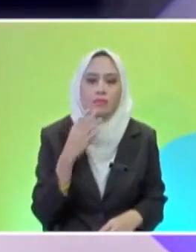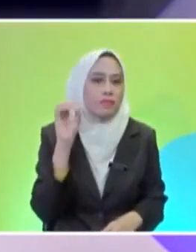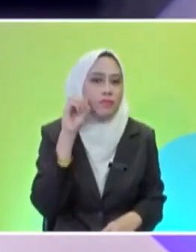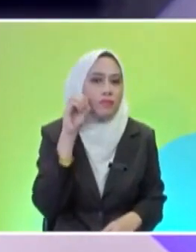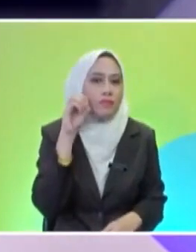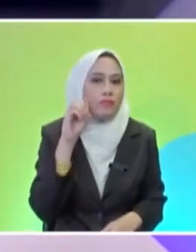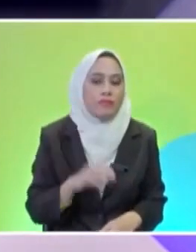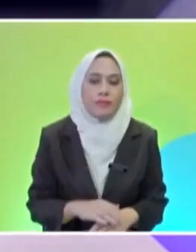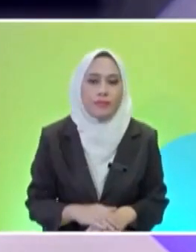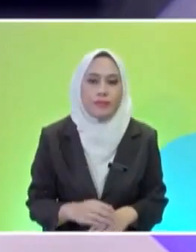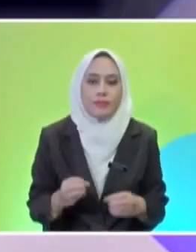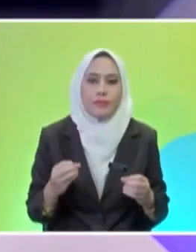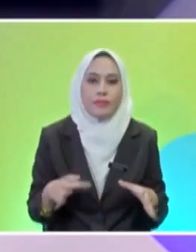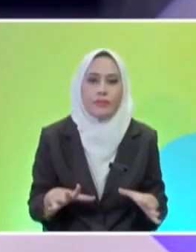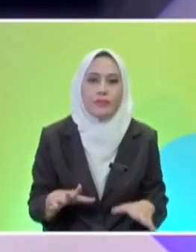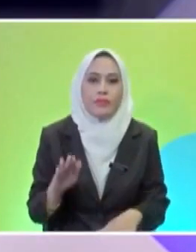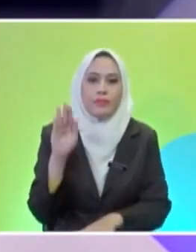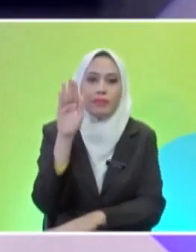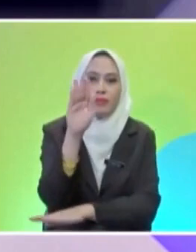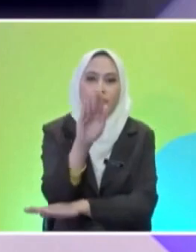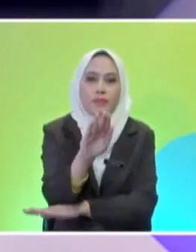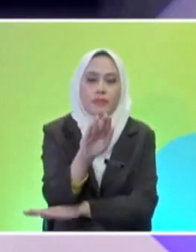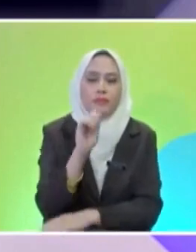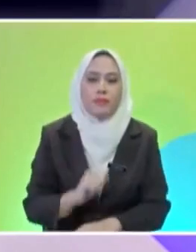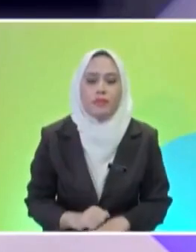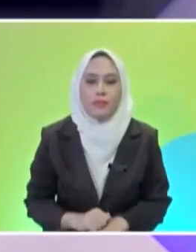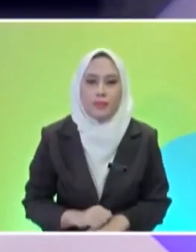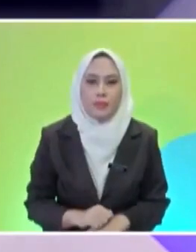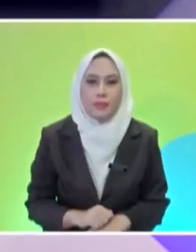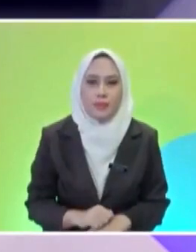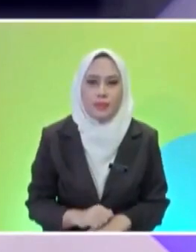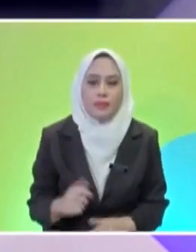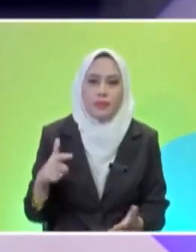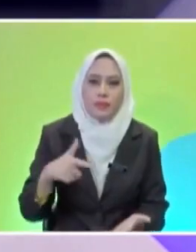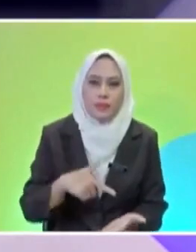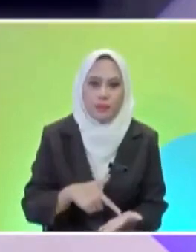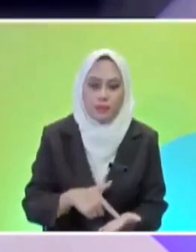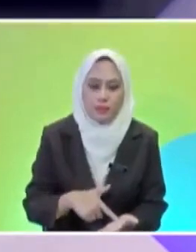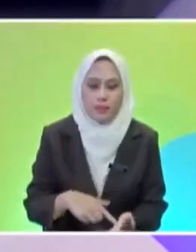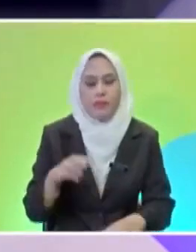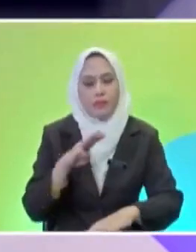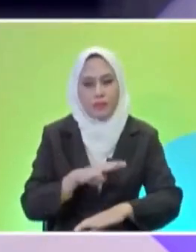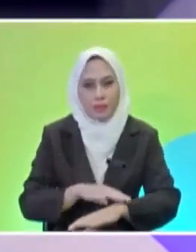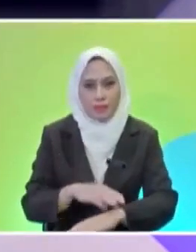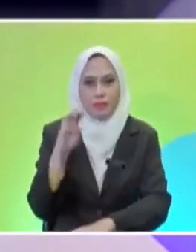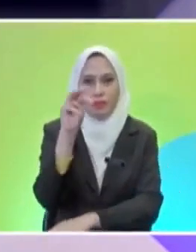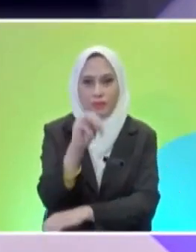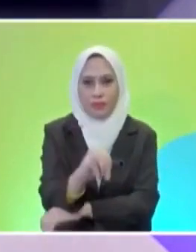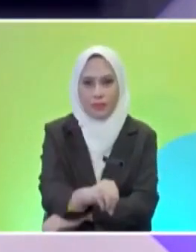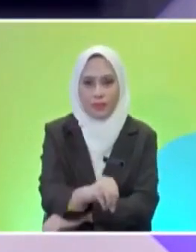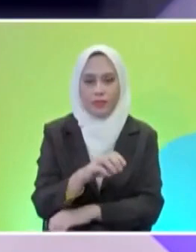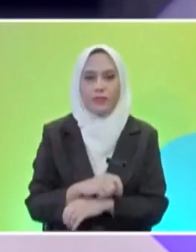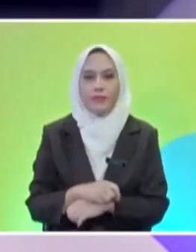ni dah senja, dah petang. Ni waktu petang. Waktu dan petang. Seterusnya waktu malam.